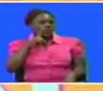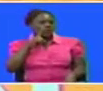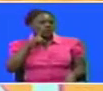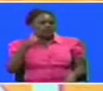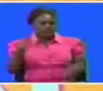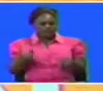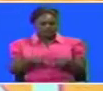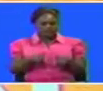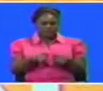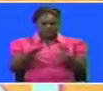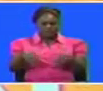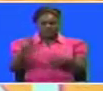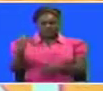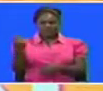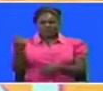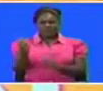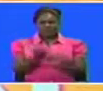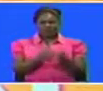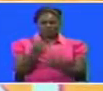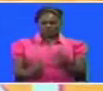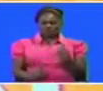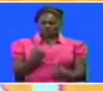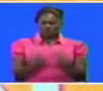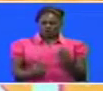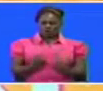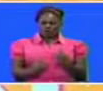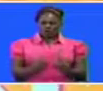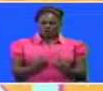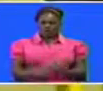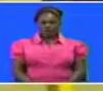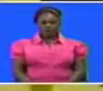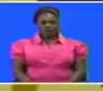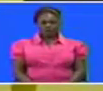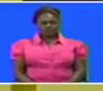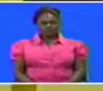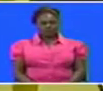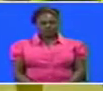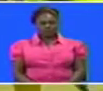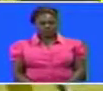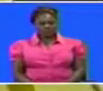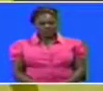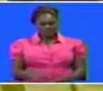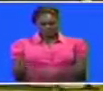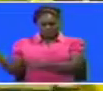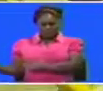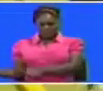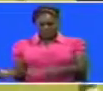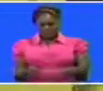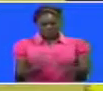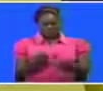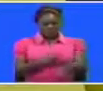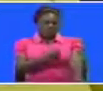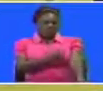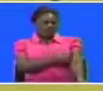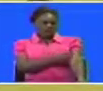na kuzipa timu za Kenya ushindani mkali. Winfred Sake, kocha mkuu wa timu ya magongo ya Exchequers kutoka